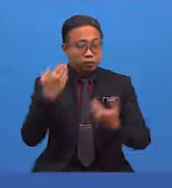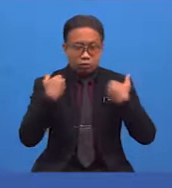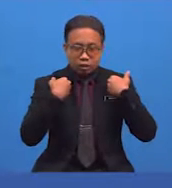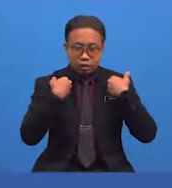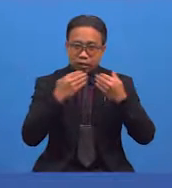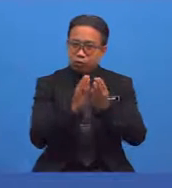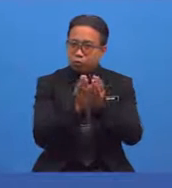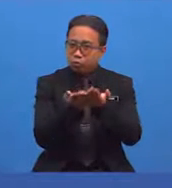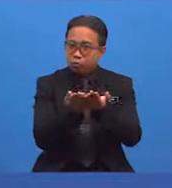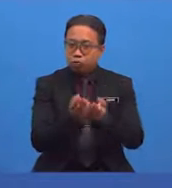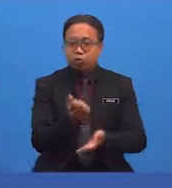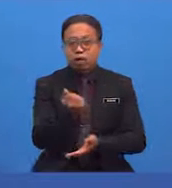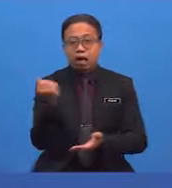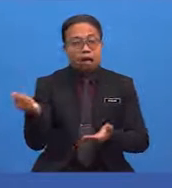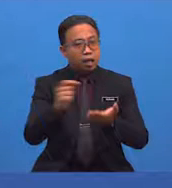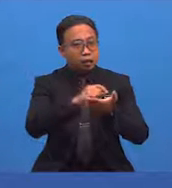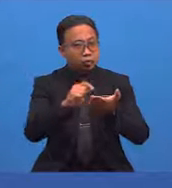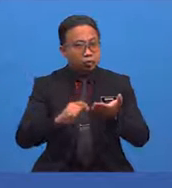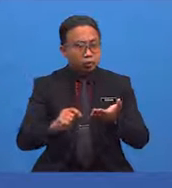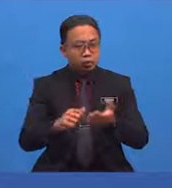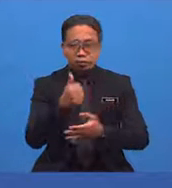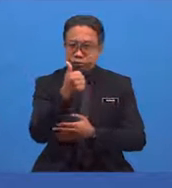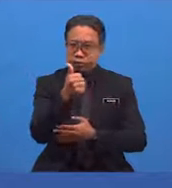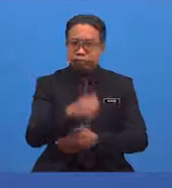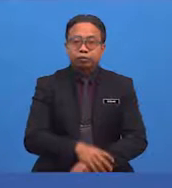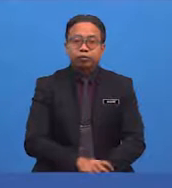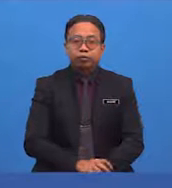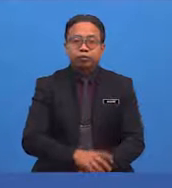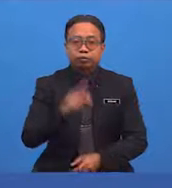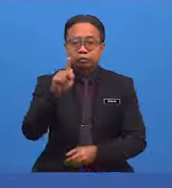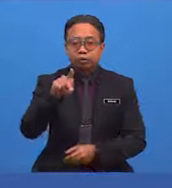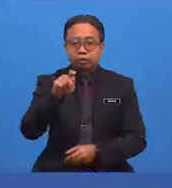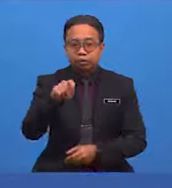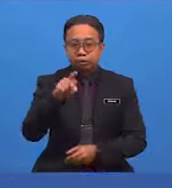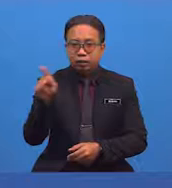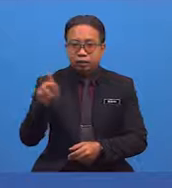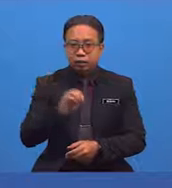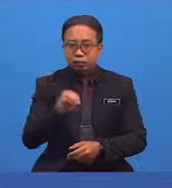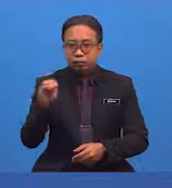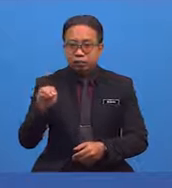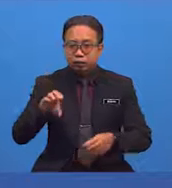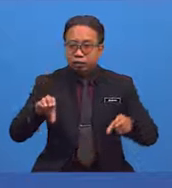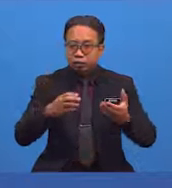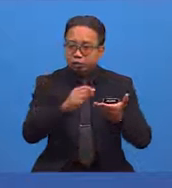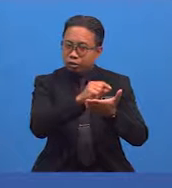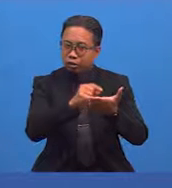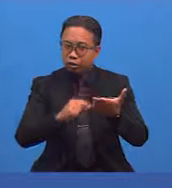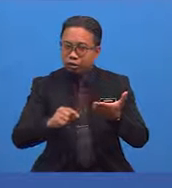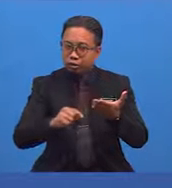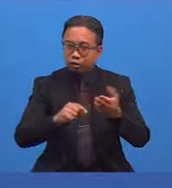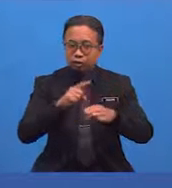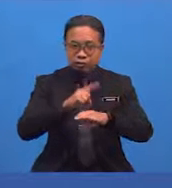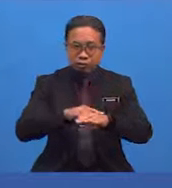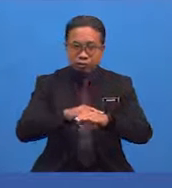nota. Alatan menulis? Bagus. Pastikan murid-murid membuat catatan semasa